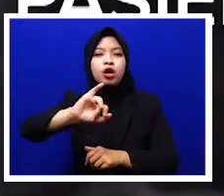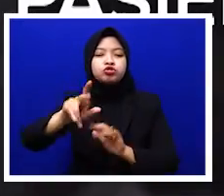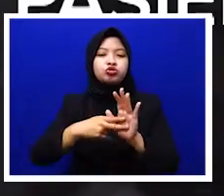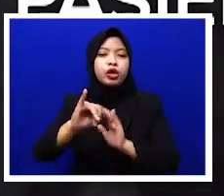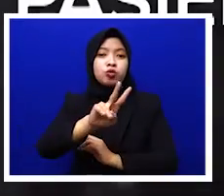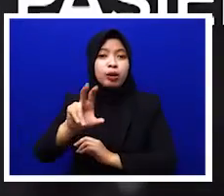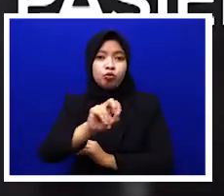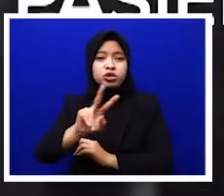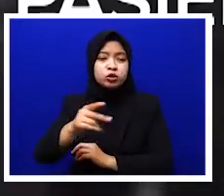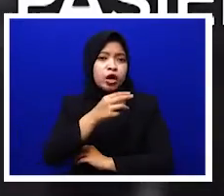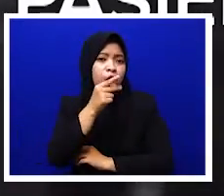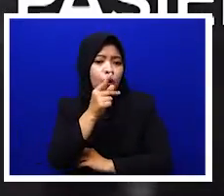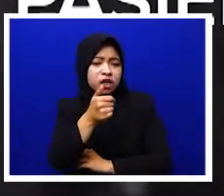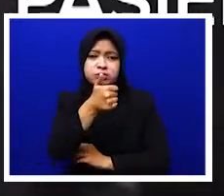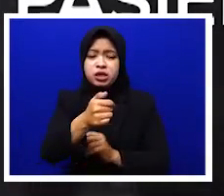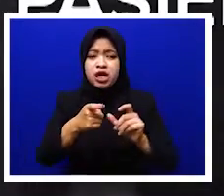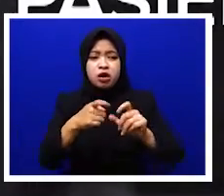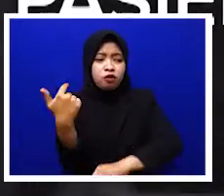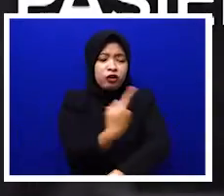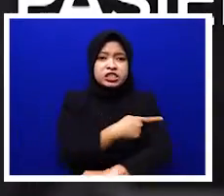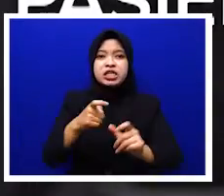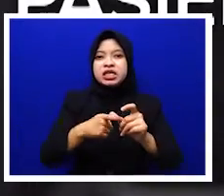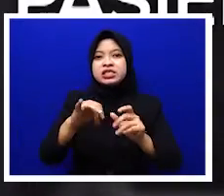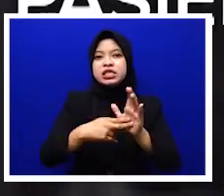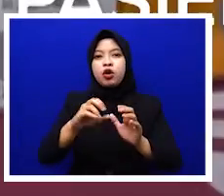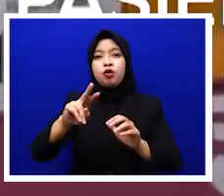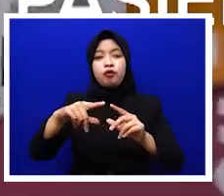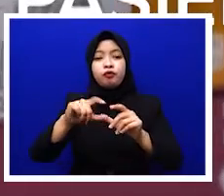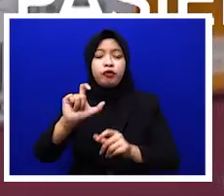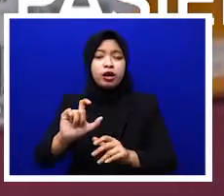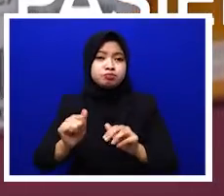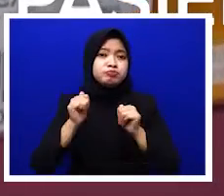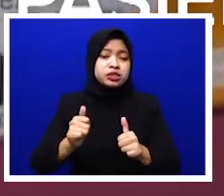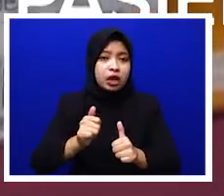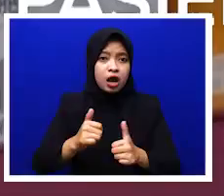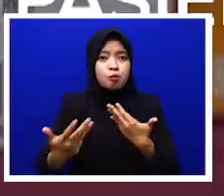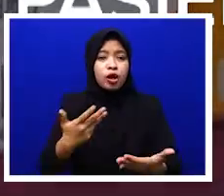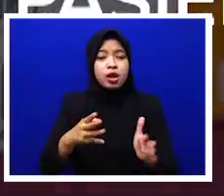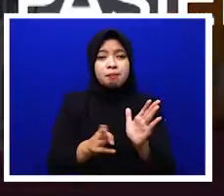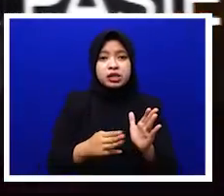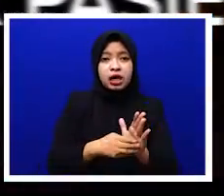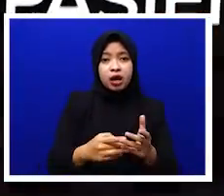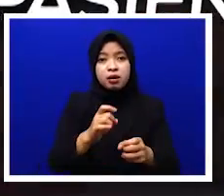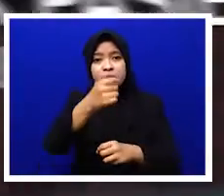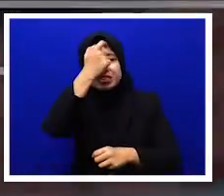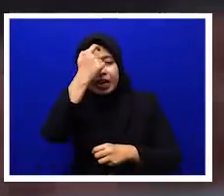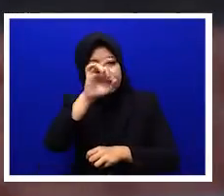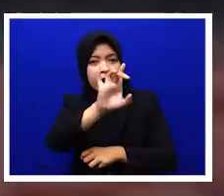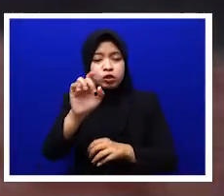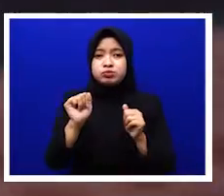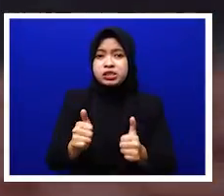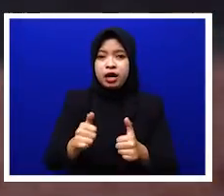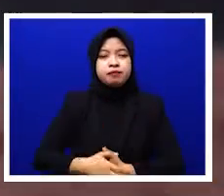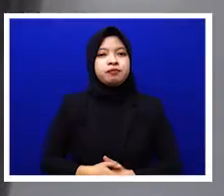juga merekomendasikan Sinovac untuk pasien imunokompromis dan orang dengan komorbiditas.